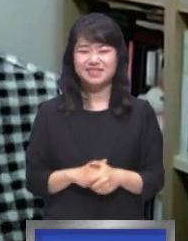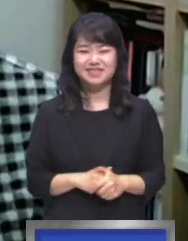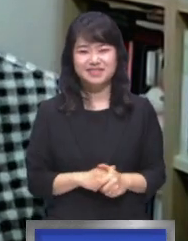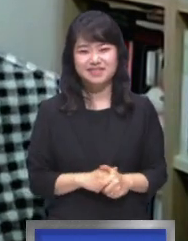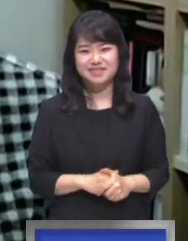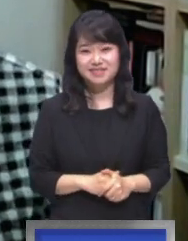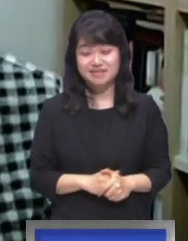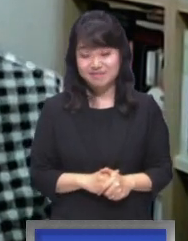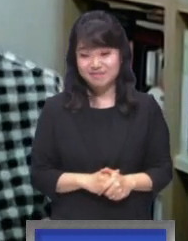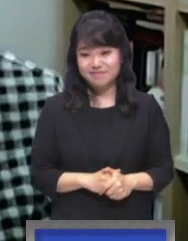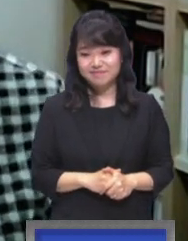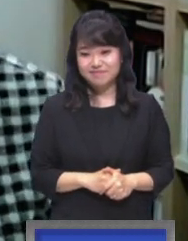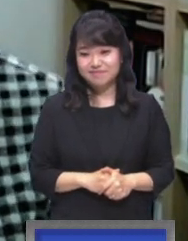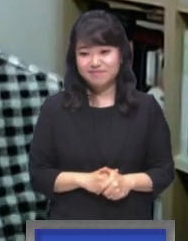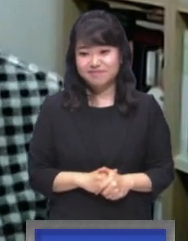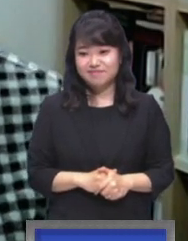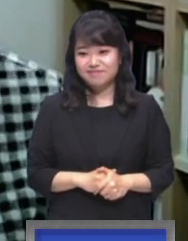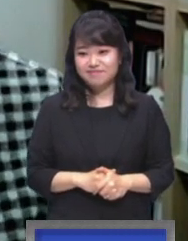알아보셨다고요.